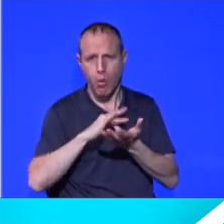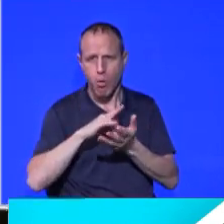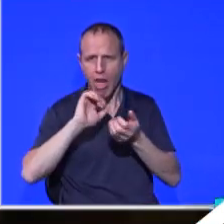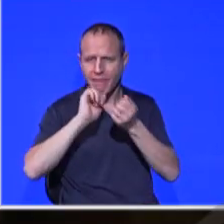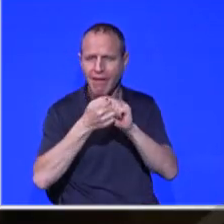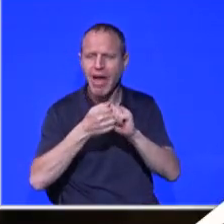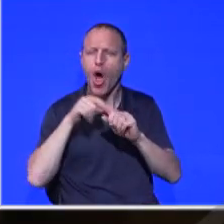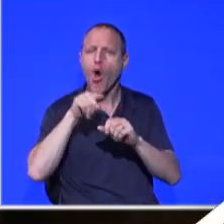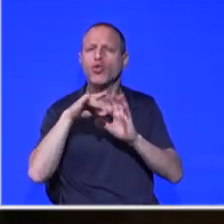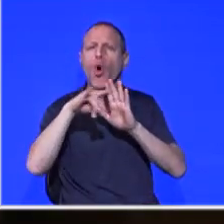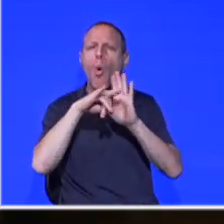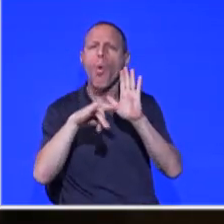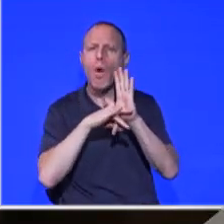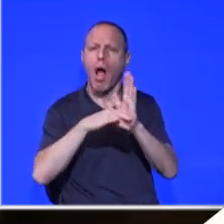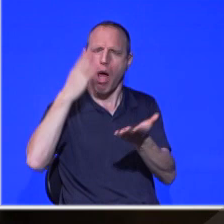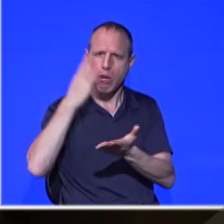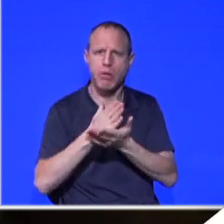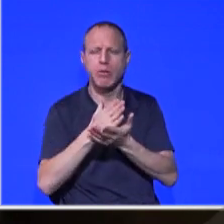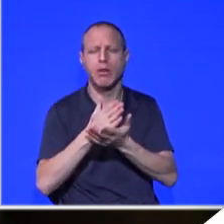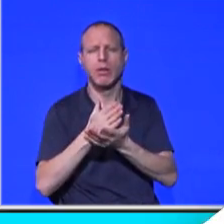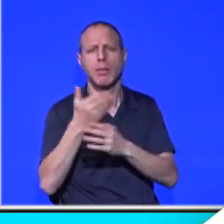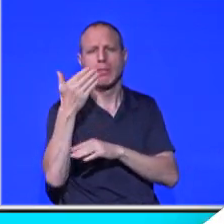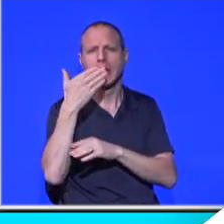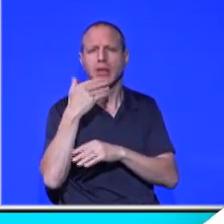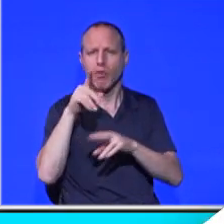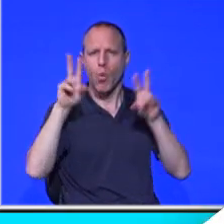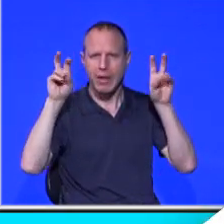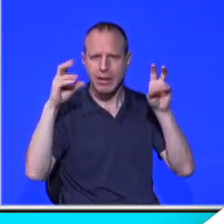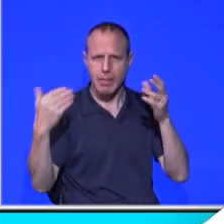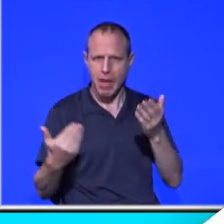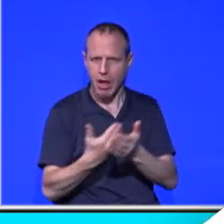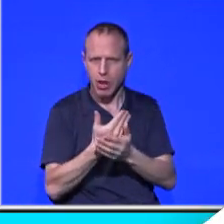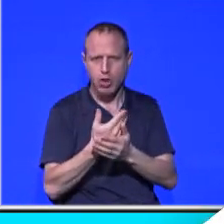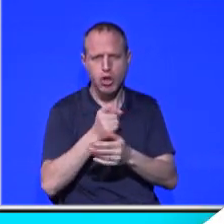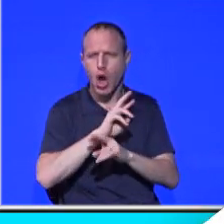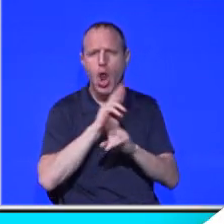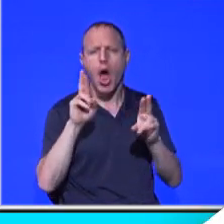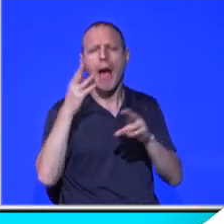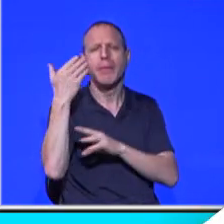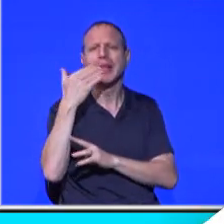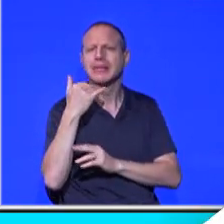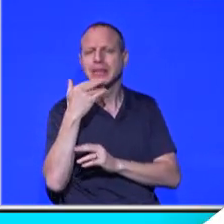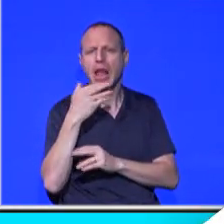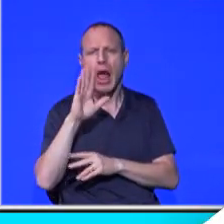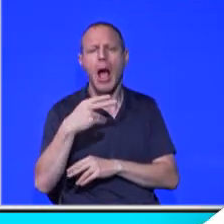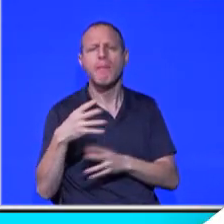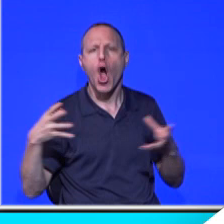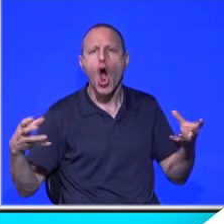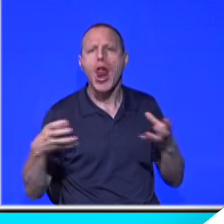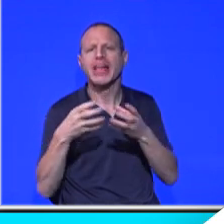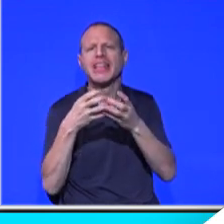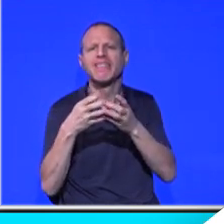לחוקה דה יורה של מדינת ישראל, והוא הגדיר מחדש לא רק את מדינת ישראל, אלא גם את